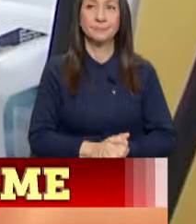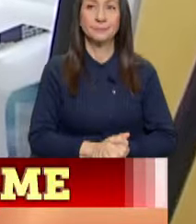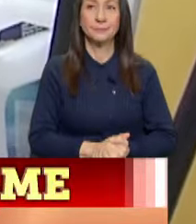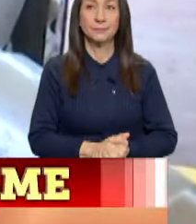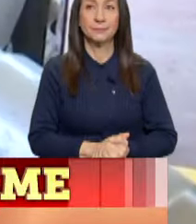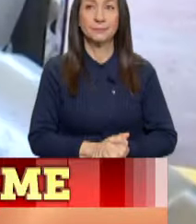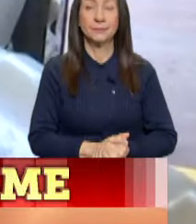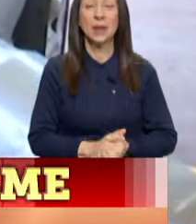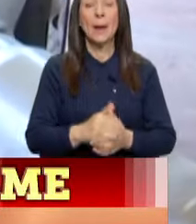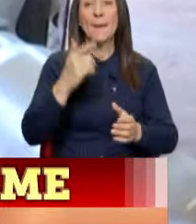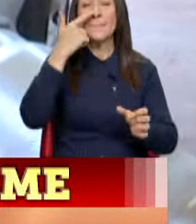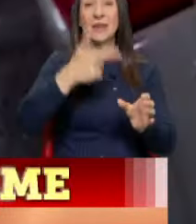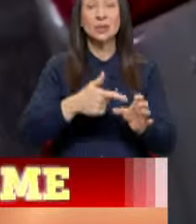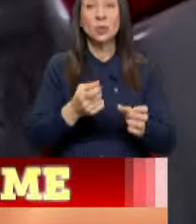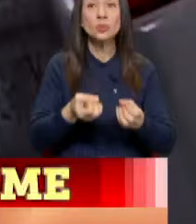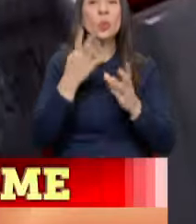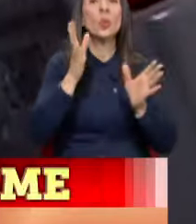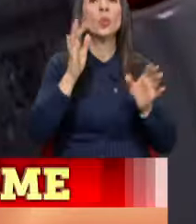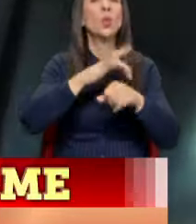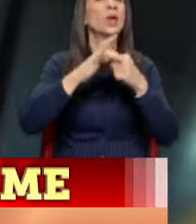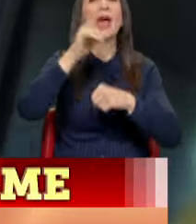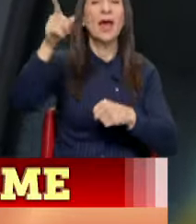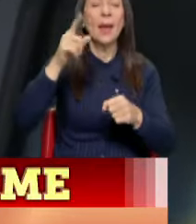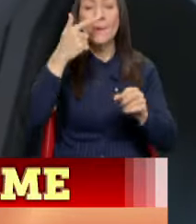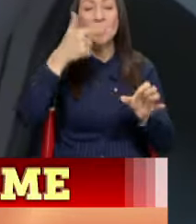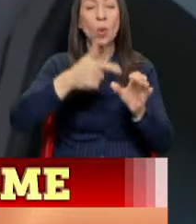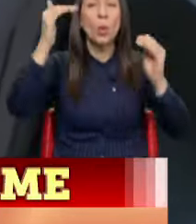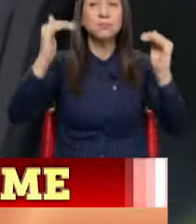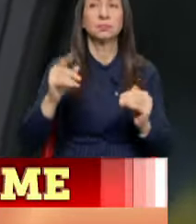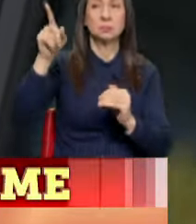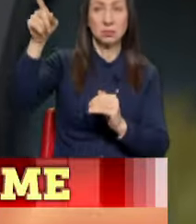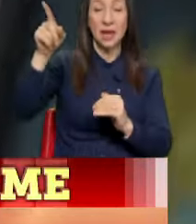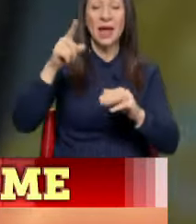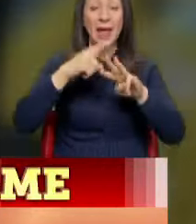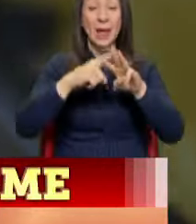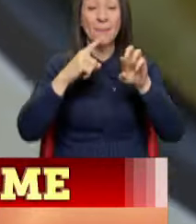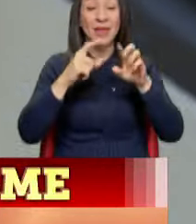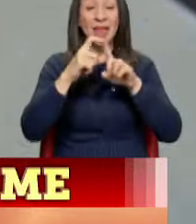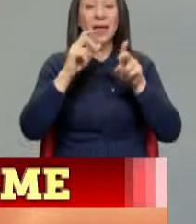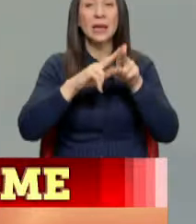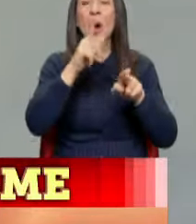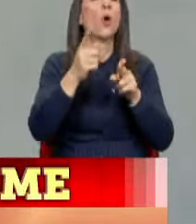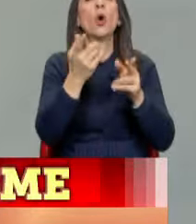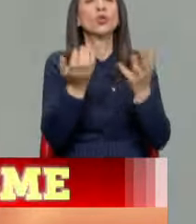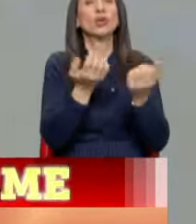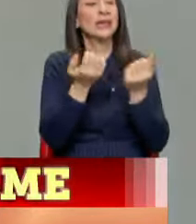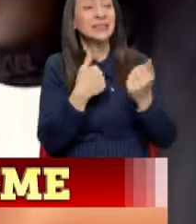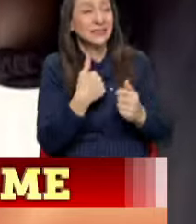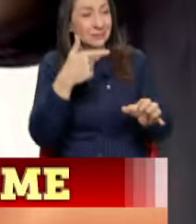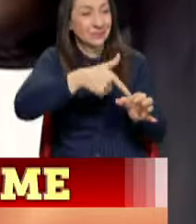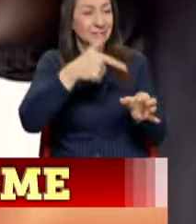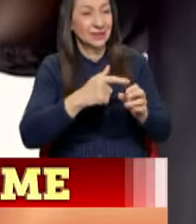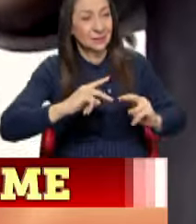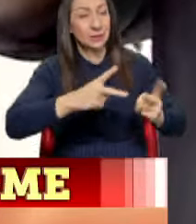lira Petrol üreticisi ülkeler ham petrol fiyatlarında indirim yaptı EPDK o İndirimin tüketiciye yansıtılmasını